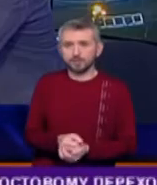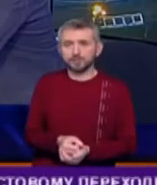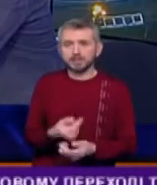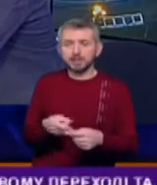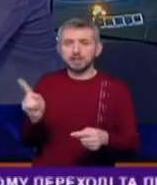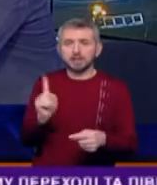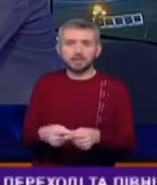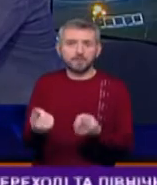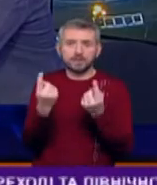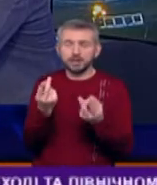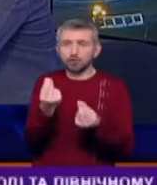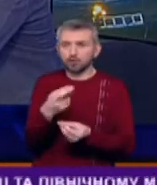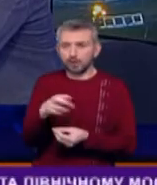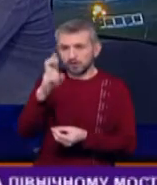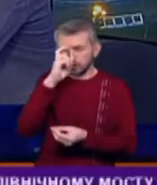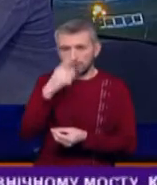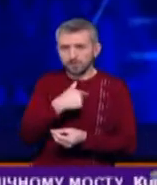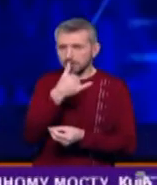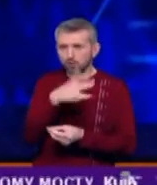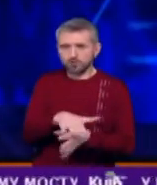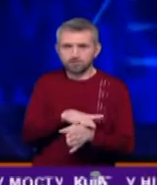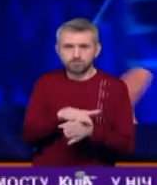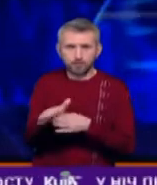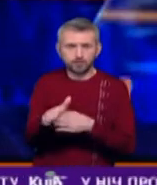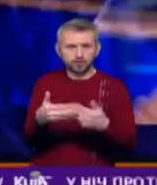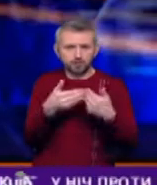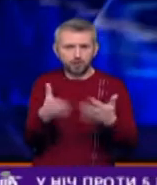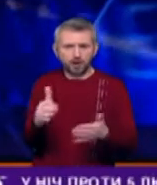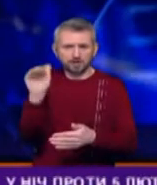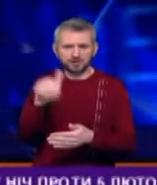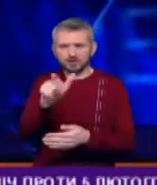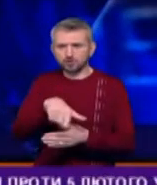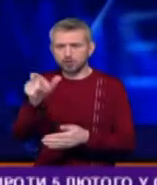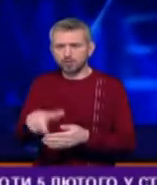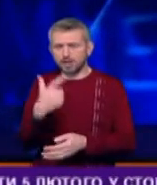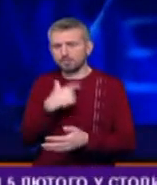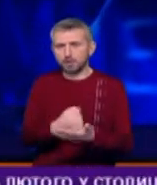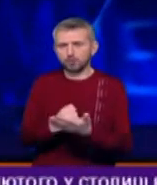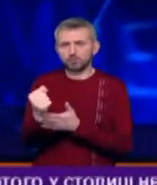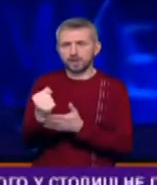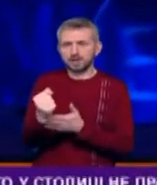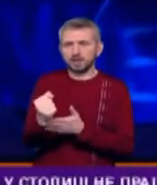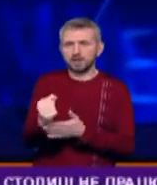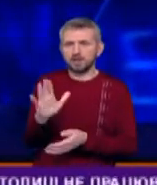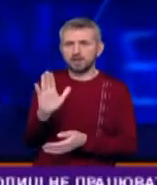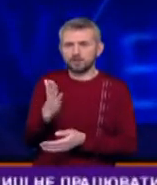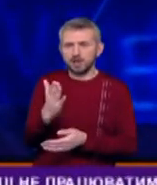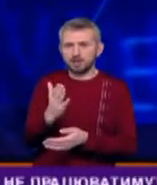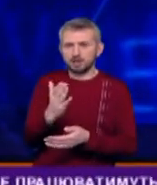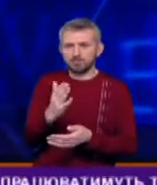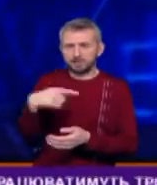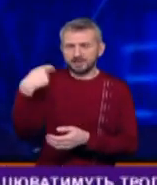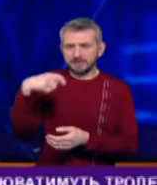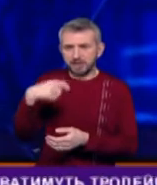це великі кошти для держави. Ми не можемо повністю відкрити шлюзи, щоб тисячі громадян балотувалися в кандидати в